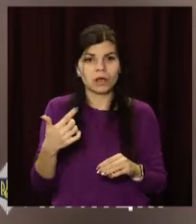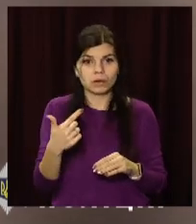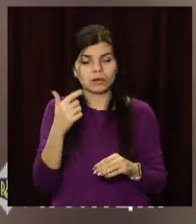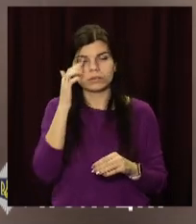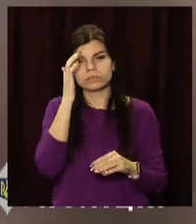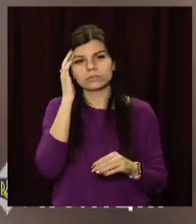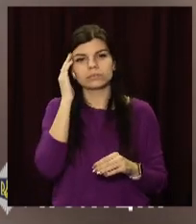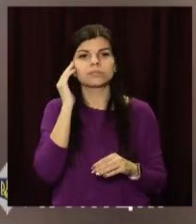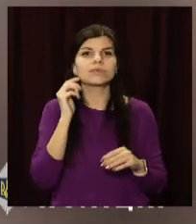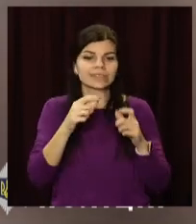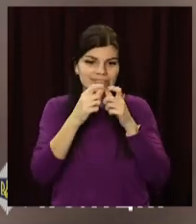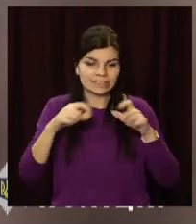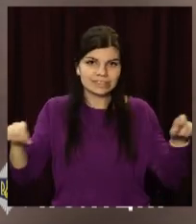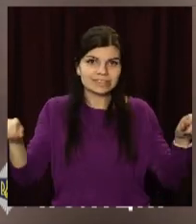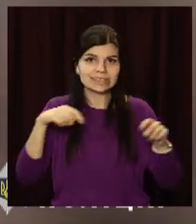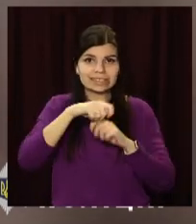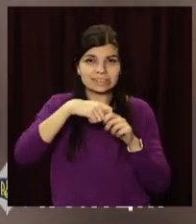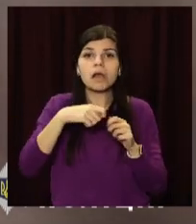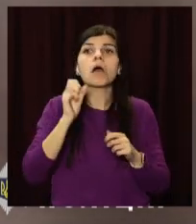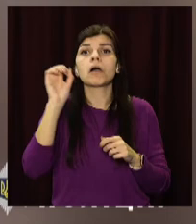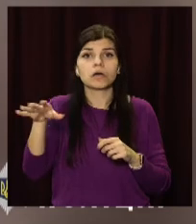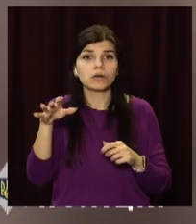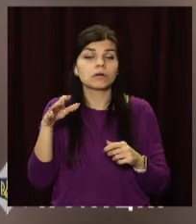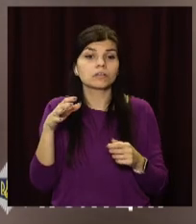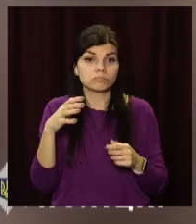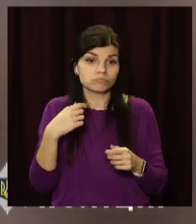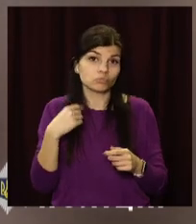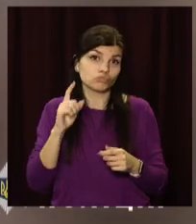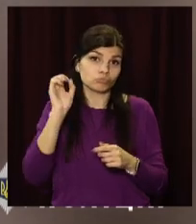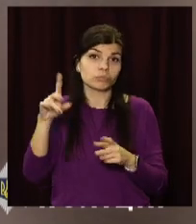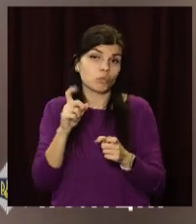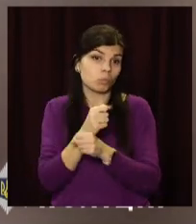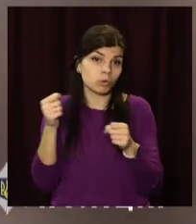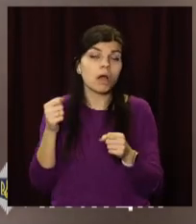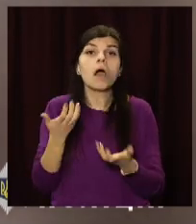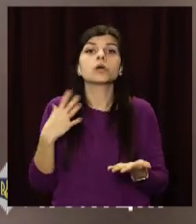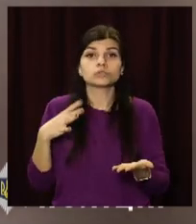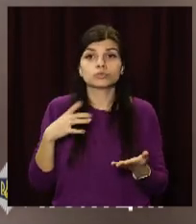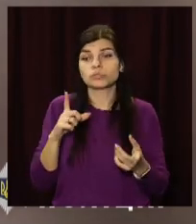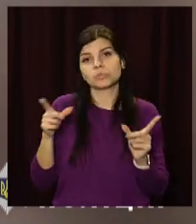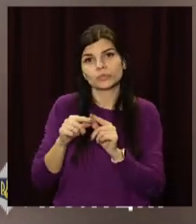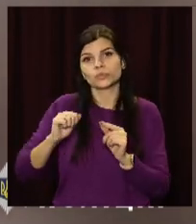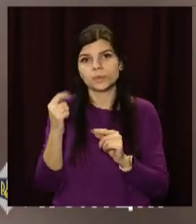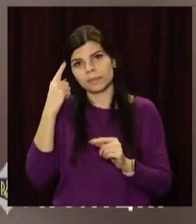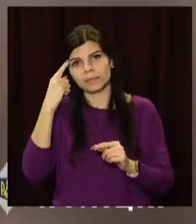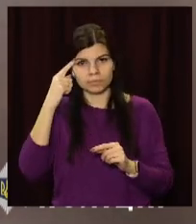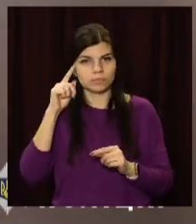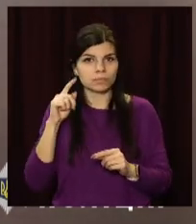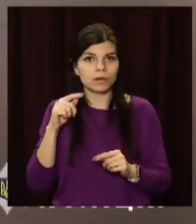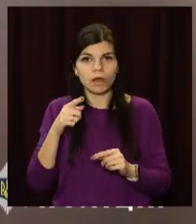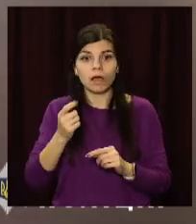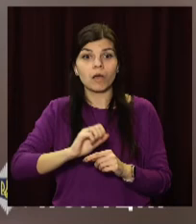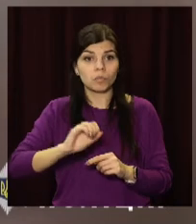обмотана была из ленты? Ну, чтобы громче взрывалось. С кем ты был? С приятелем Игорем. Угу. Кинул петарду